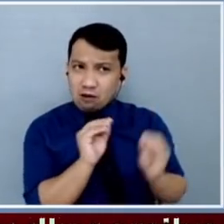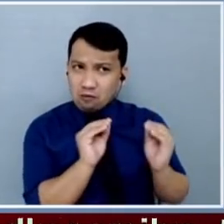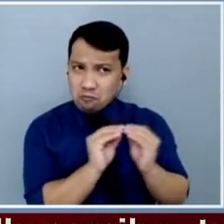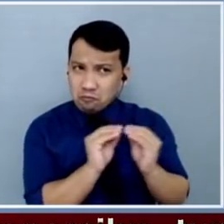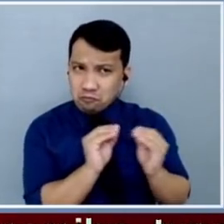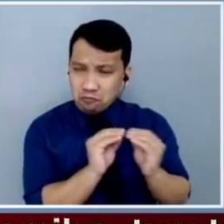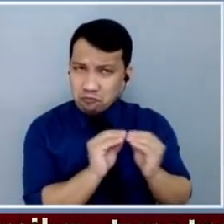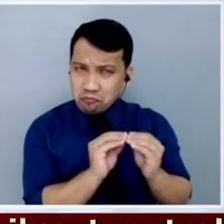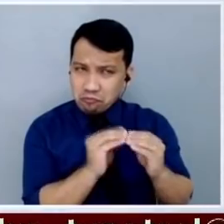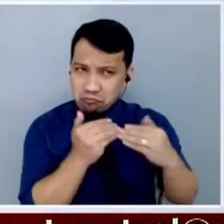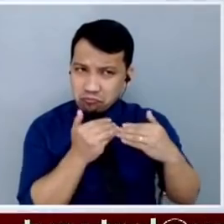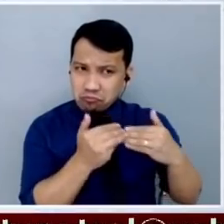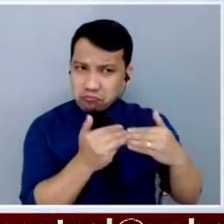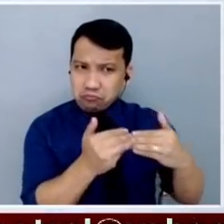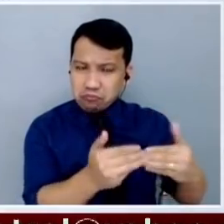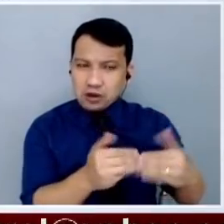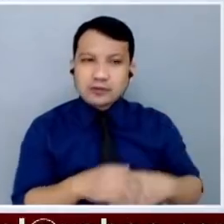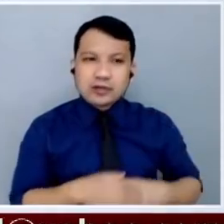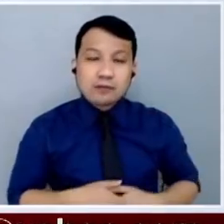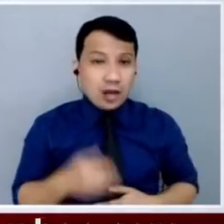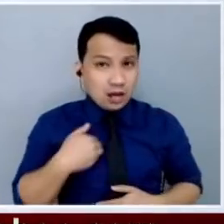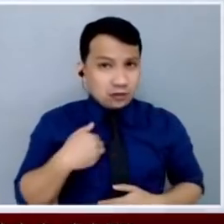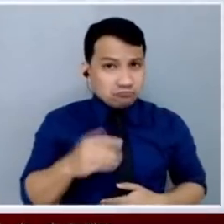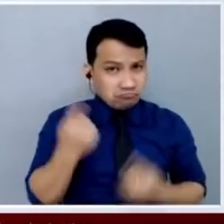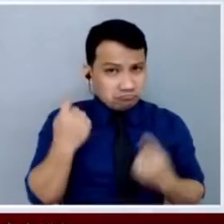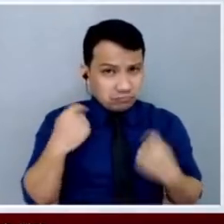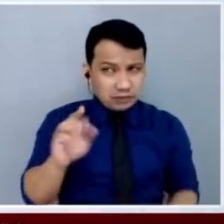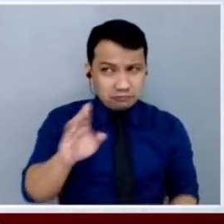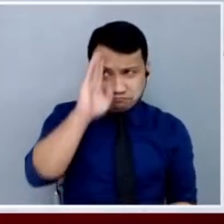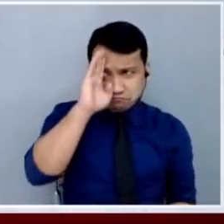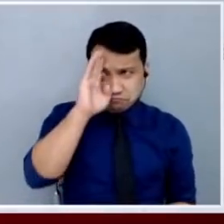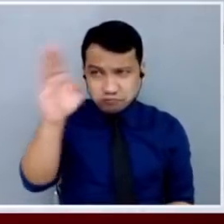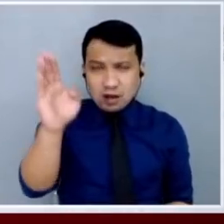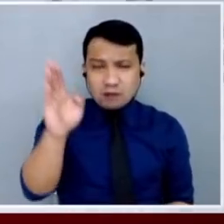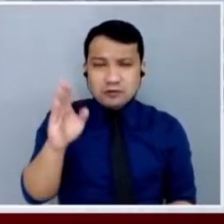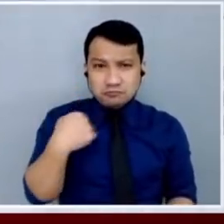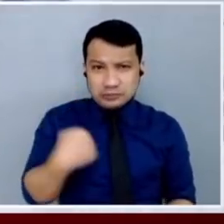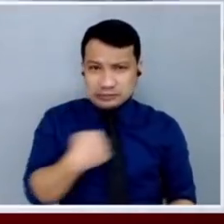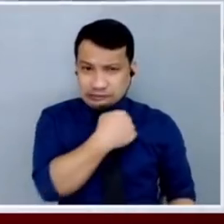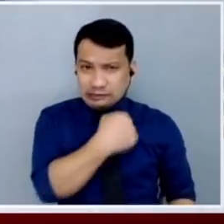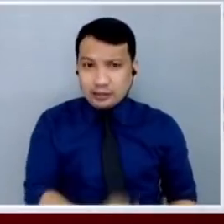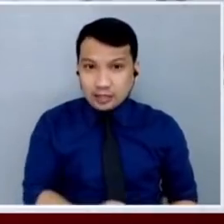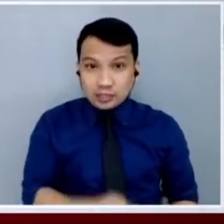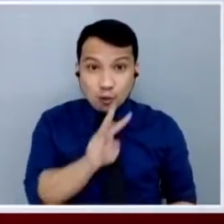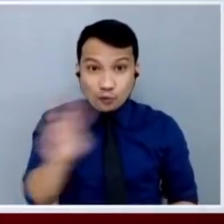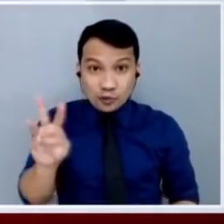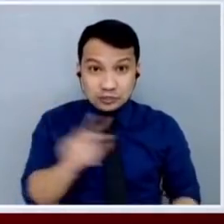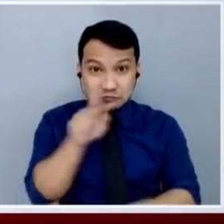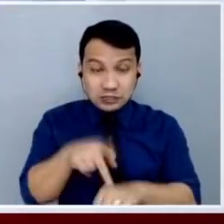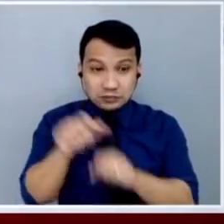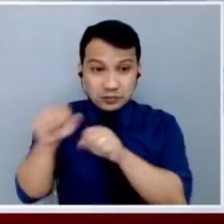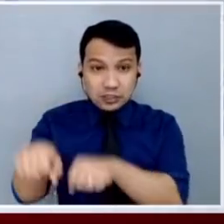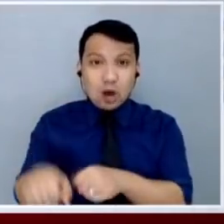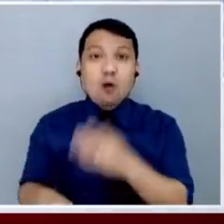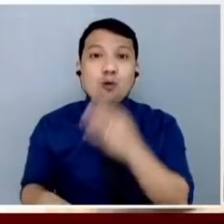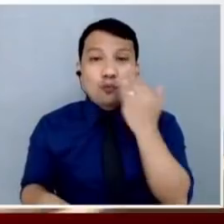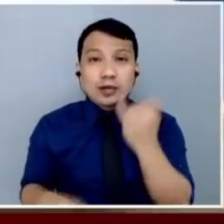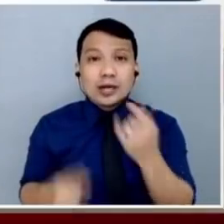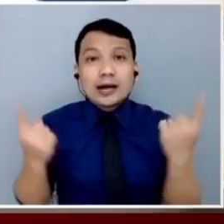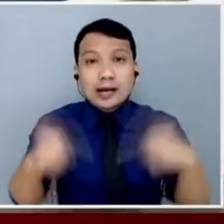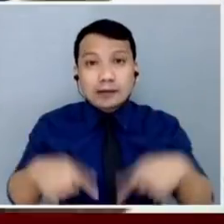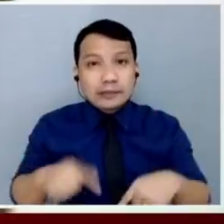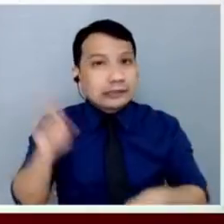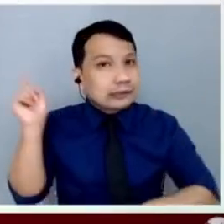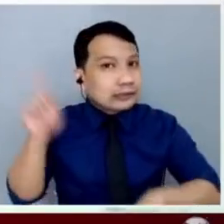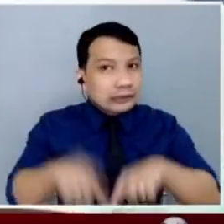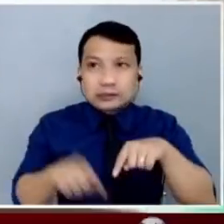kaya susubukin niyang kausapin ng China at paliwanagan dahil ang realidad ay di makapangisda ang mga Pinoy habang nandun